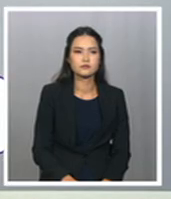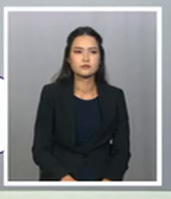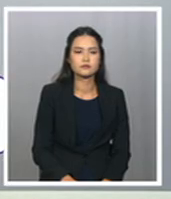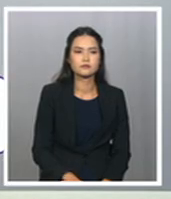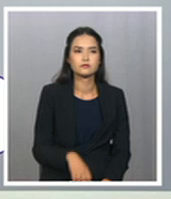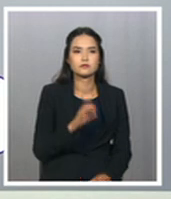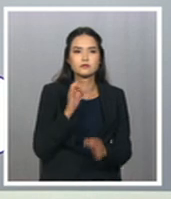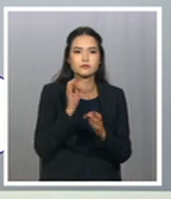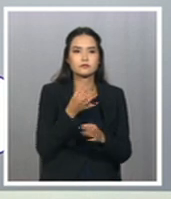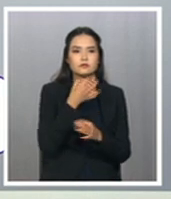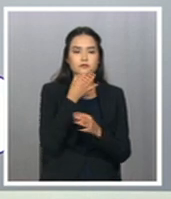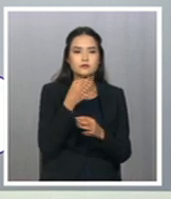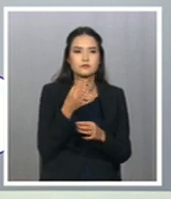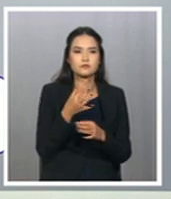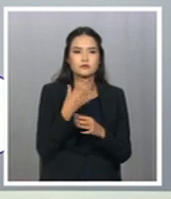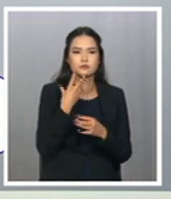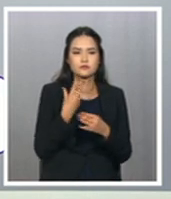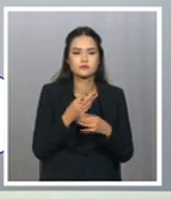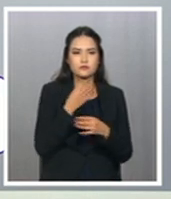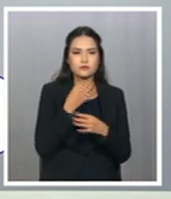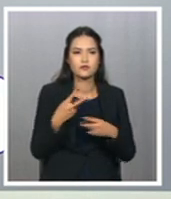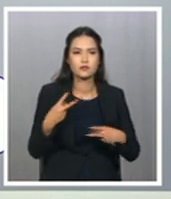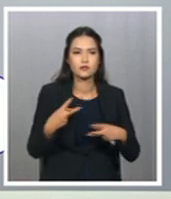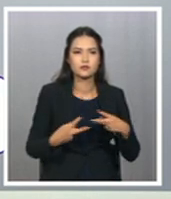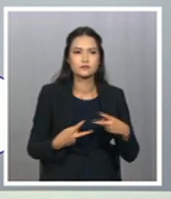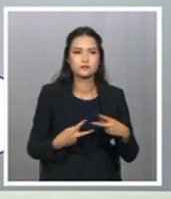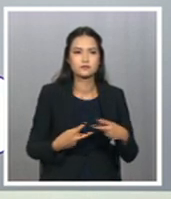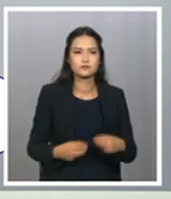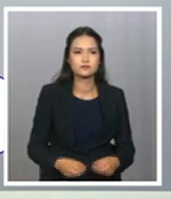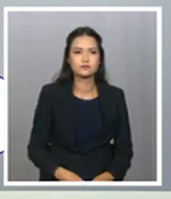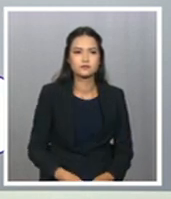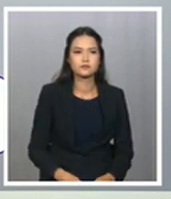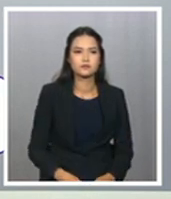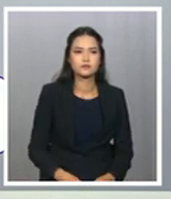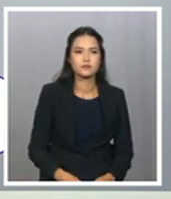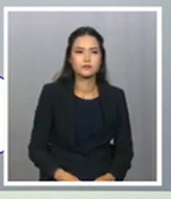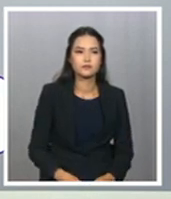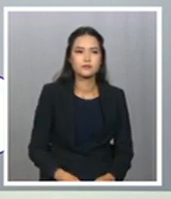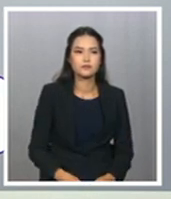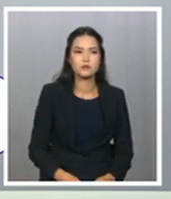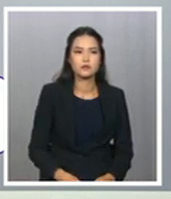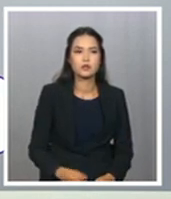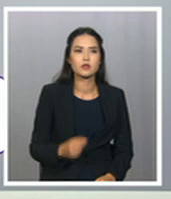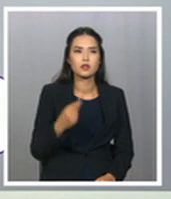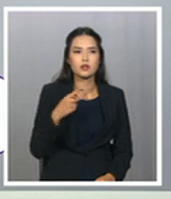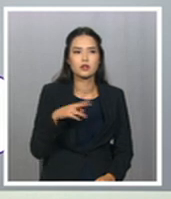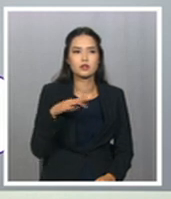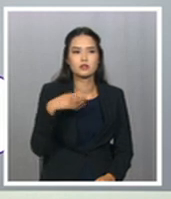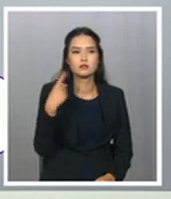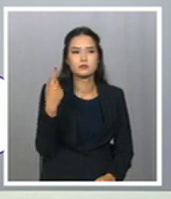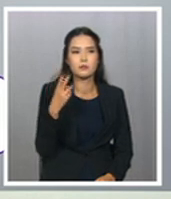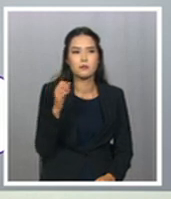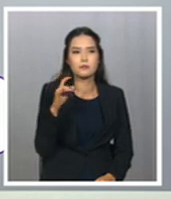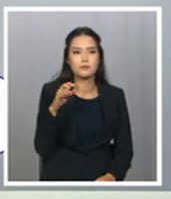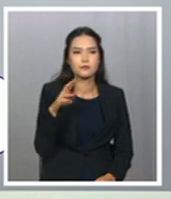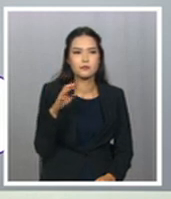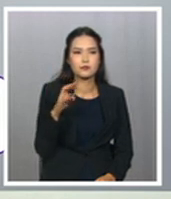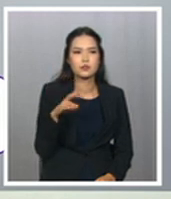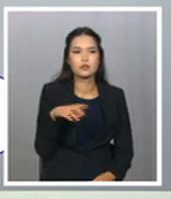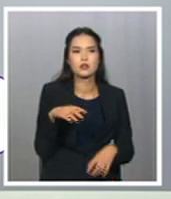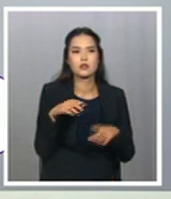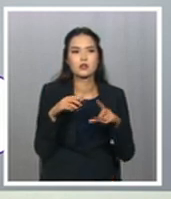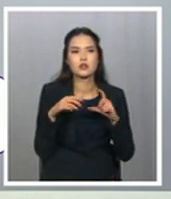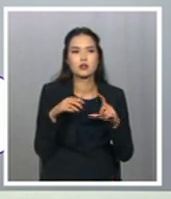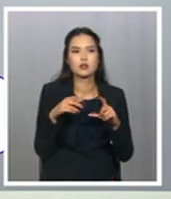Дұрыс жауапты өз жауаптарыңызбен салыстырыңыздар. Бізде берілген тегіс қауырсын, ол доминантты болғандықтан біз